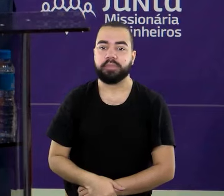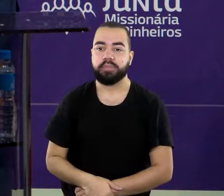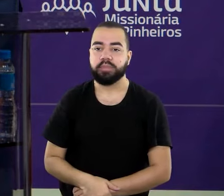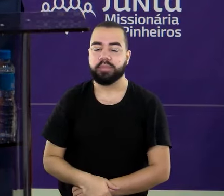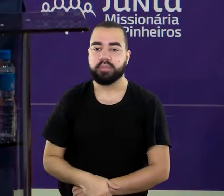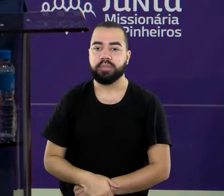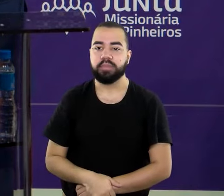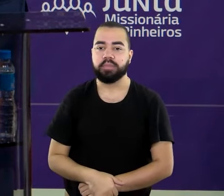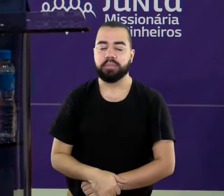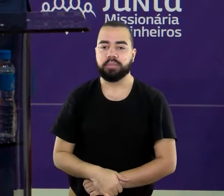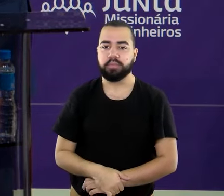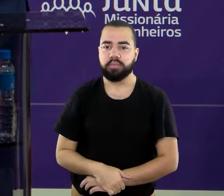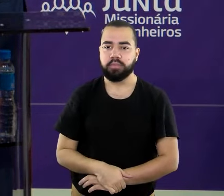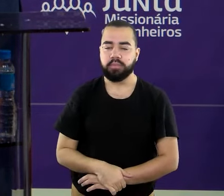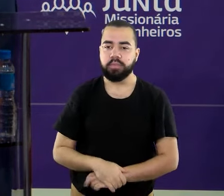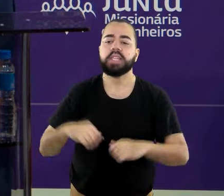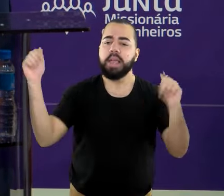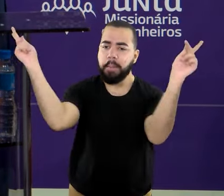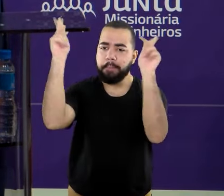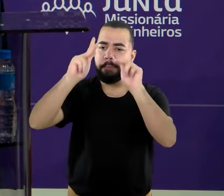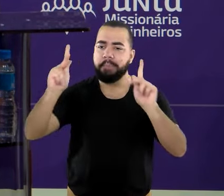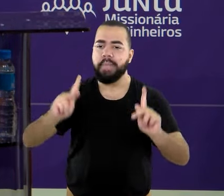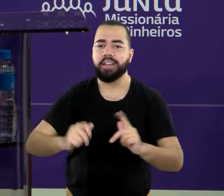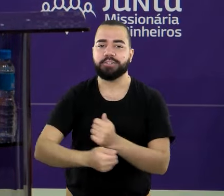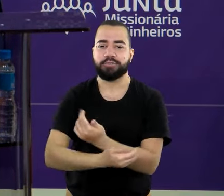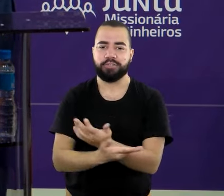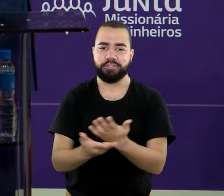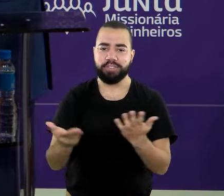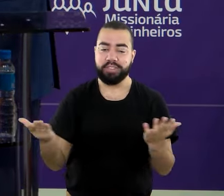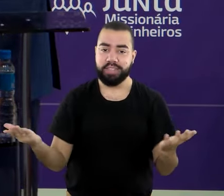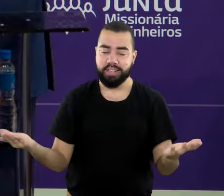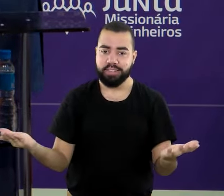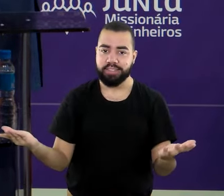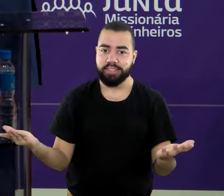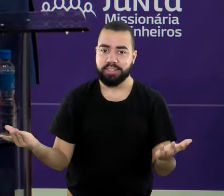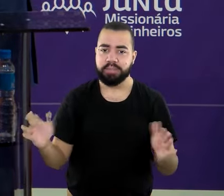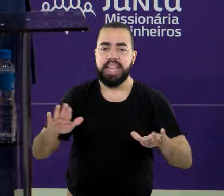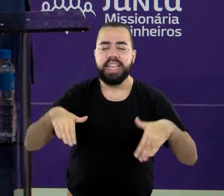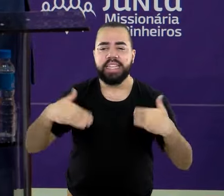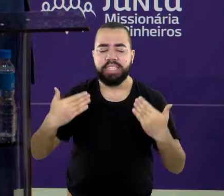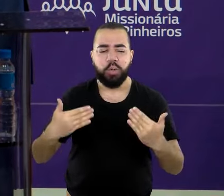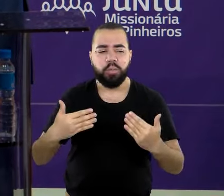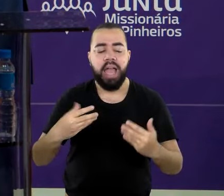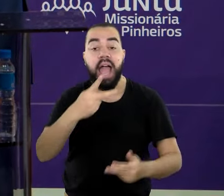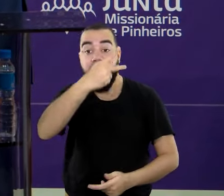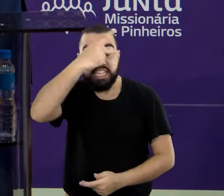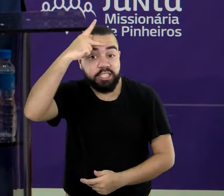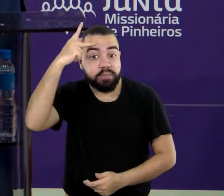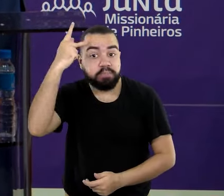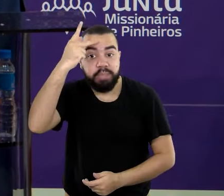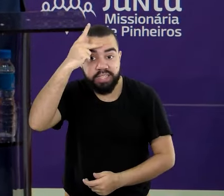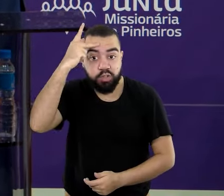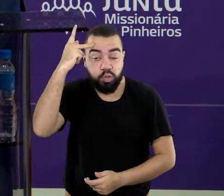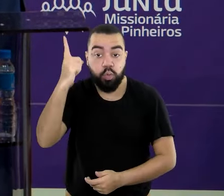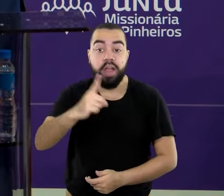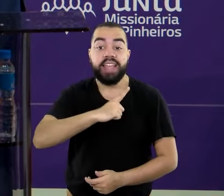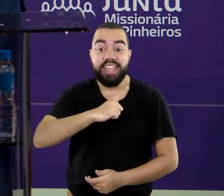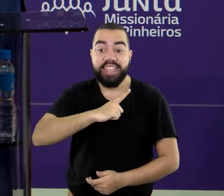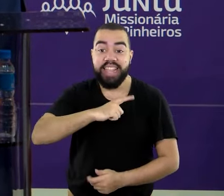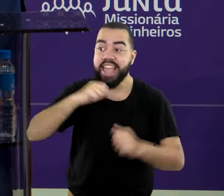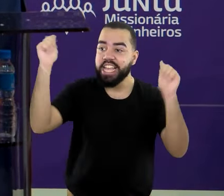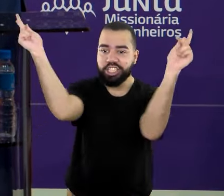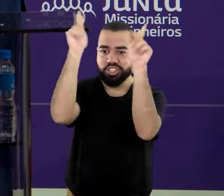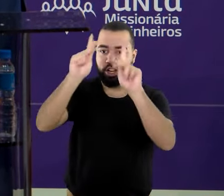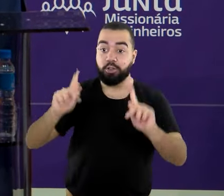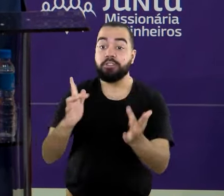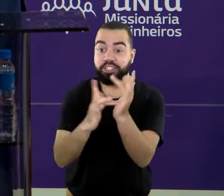아버지께서 나를 보내신 같이 나도 너를 보낸다고 했습니다. Como aquela pessoa que tem Shalom, ele também declara: Como Deus me